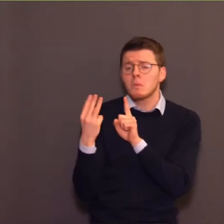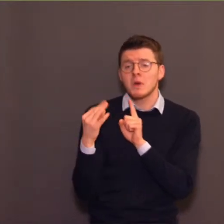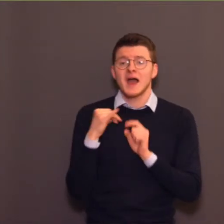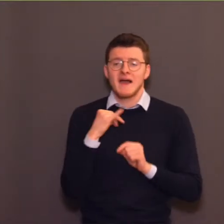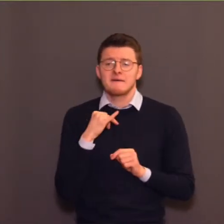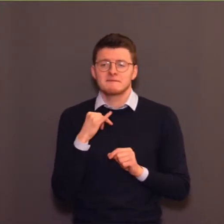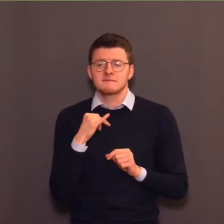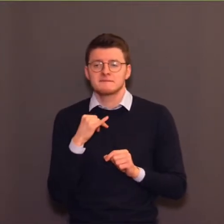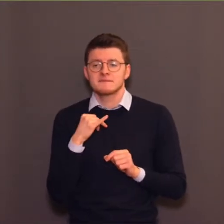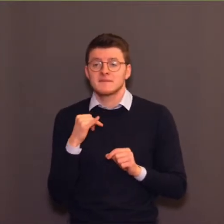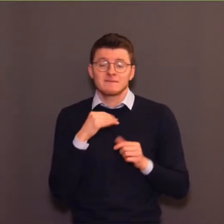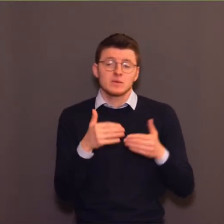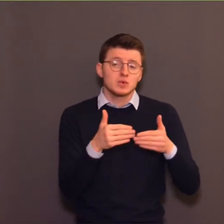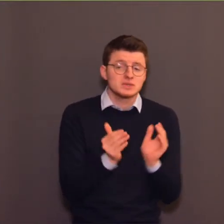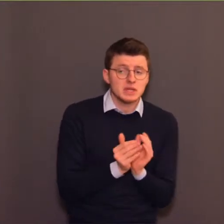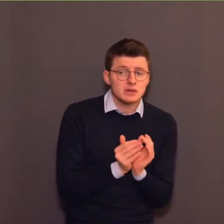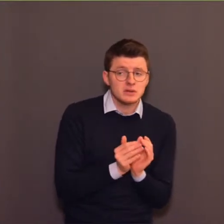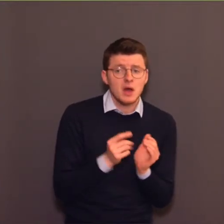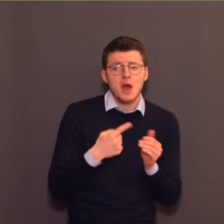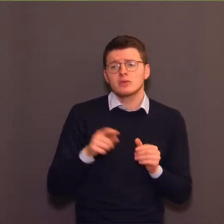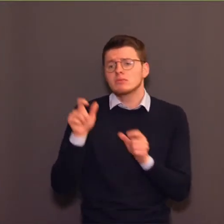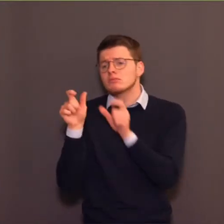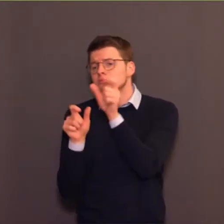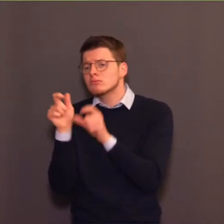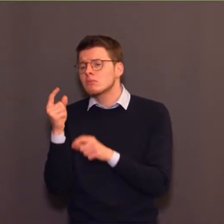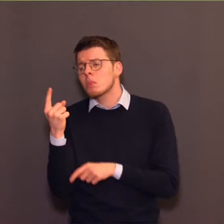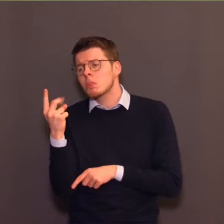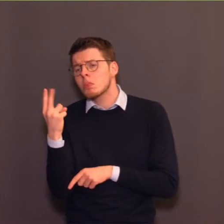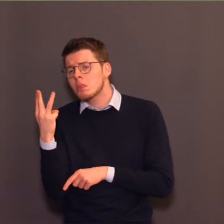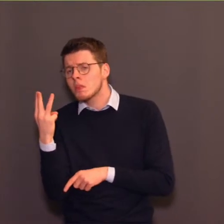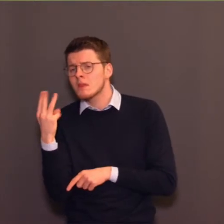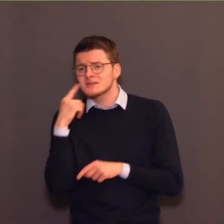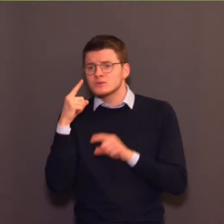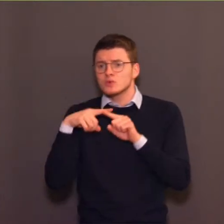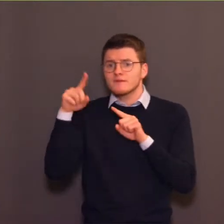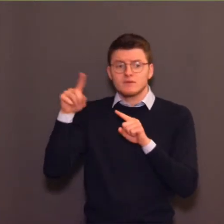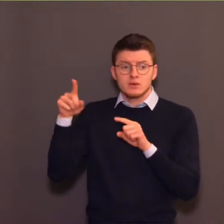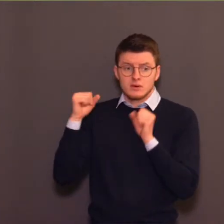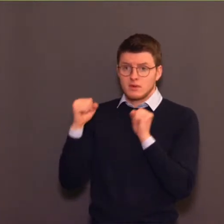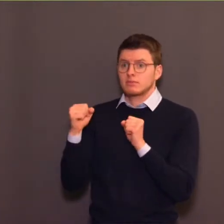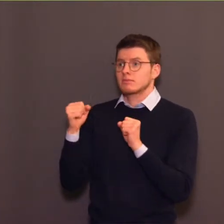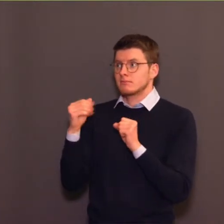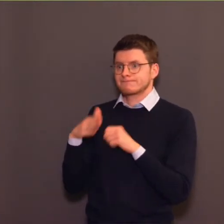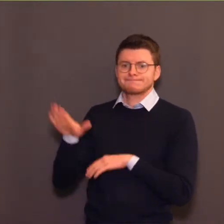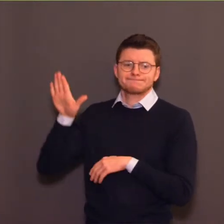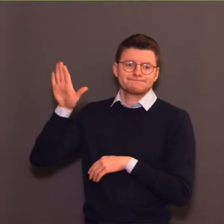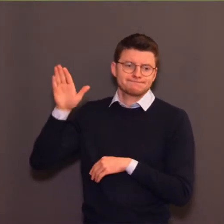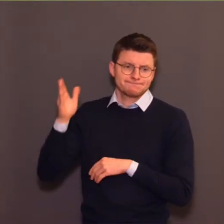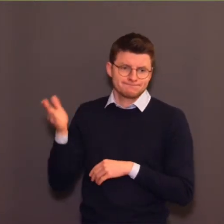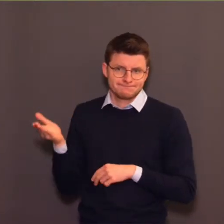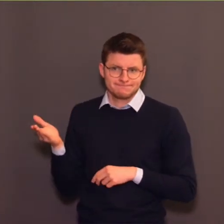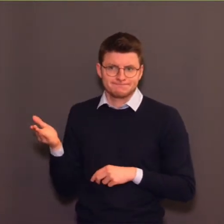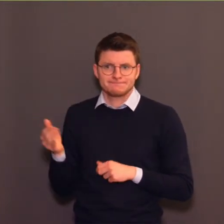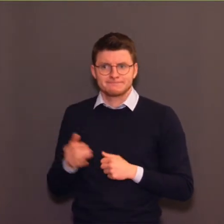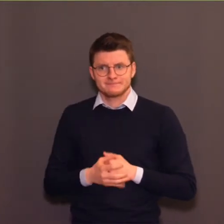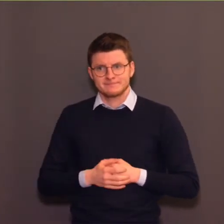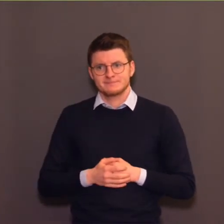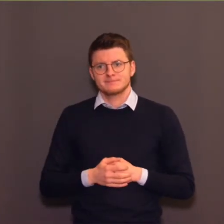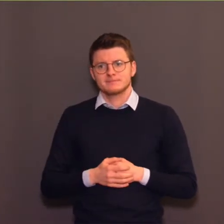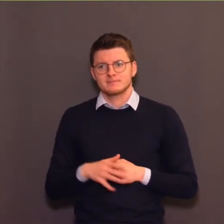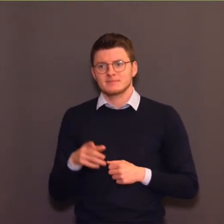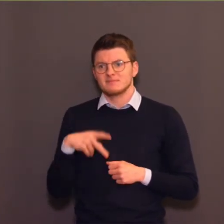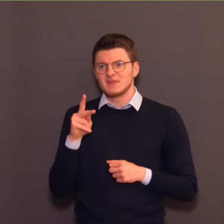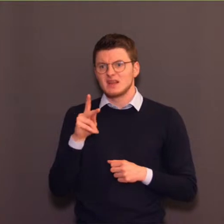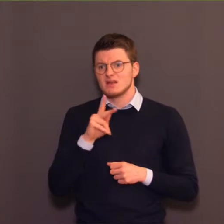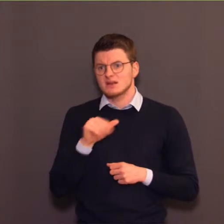het huishouden. Dan zie je toch een groot effect al op de curve. De kans is opnieuw groter dat we toch meer